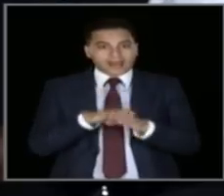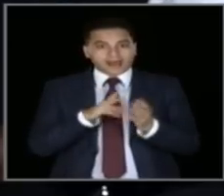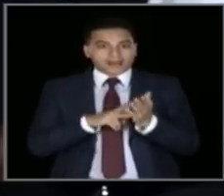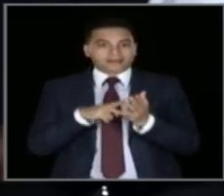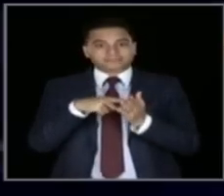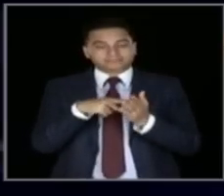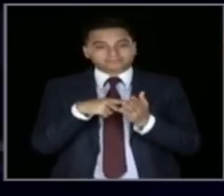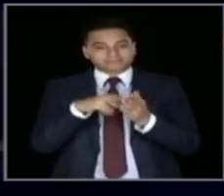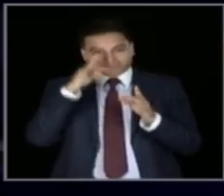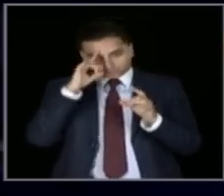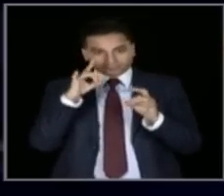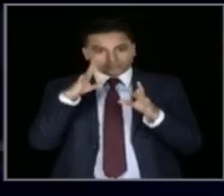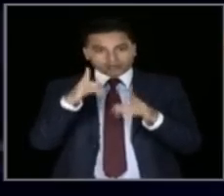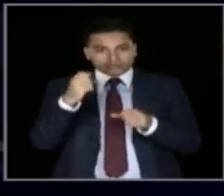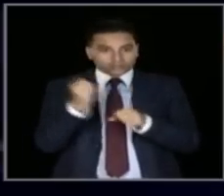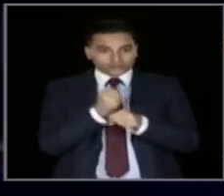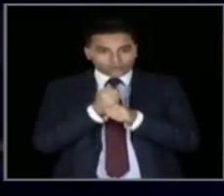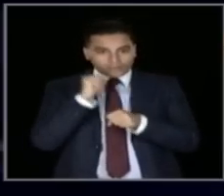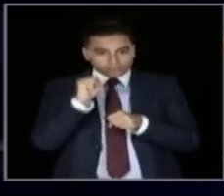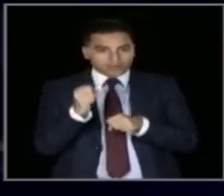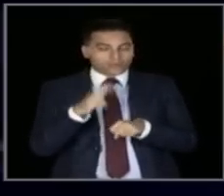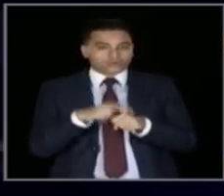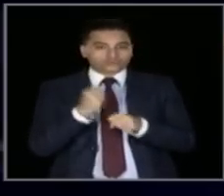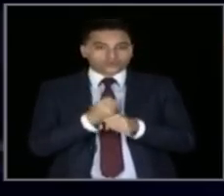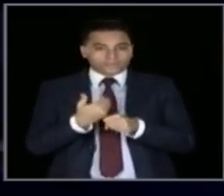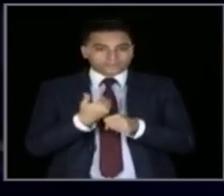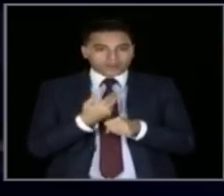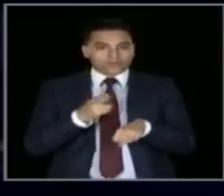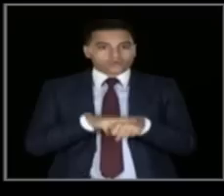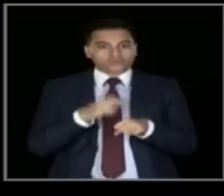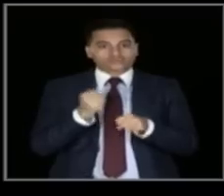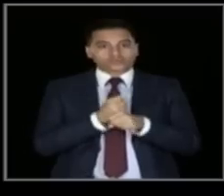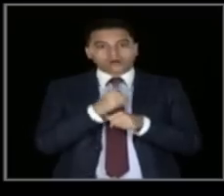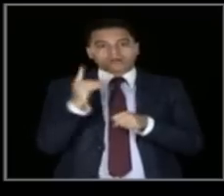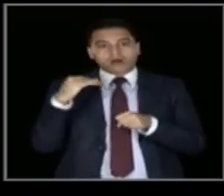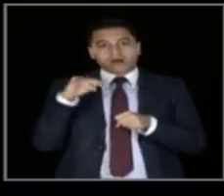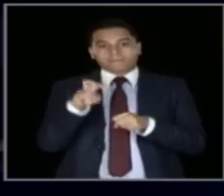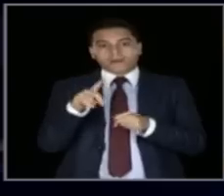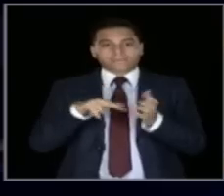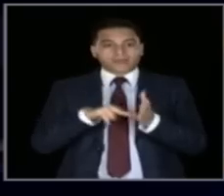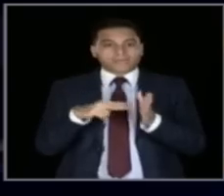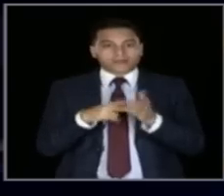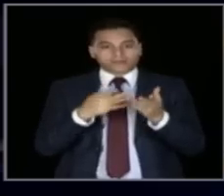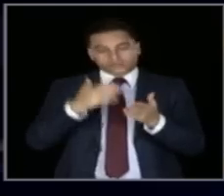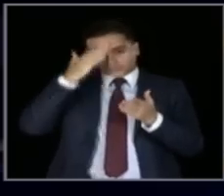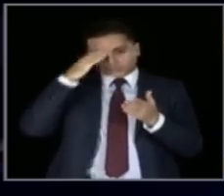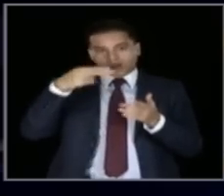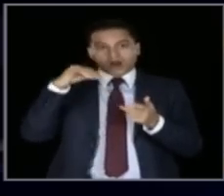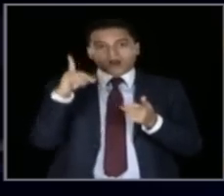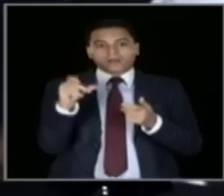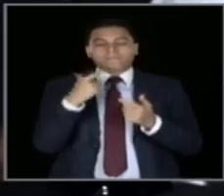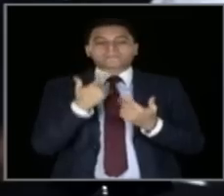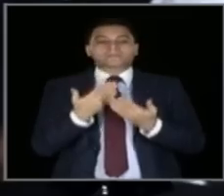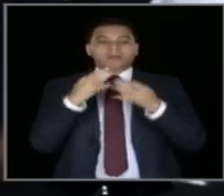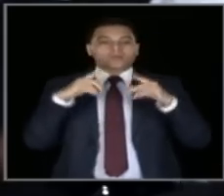الله. الشغل اللي أنت بتعمله، الشغل اللي أنا بعمله، الشغل اللي الرحمة بتعمله، هي كده. أشكرك يا عمرو وبتمنى لك